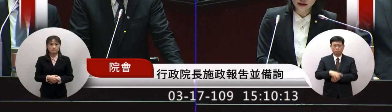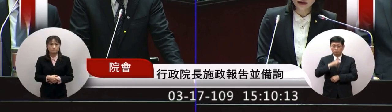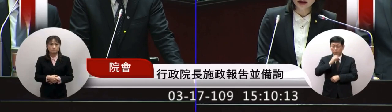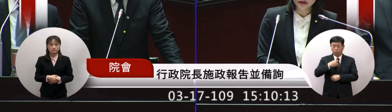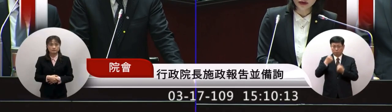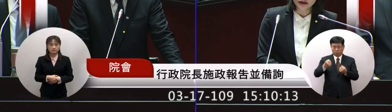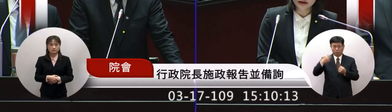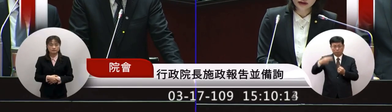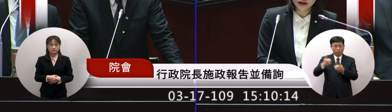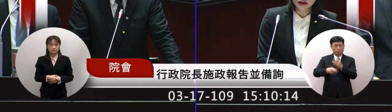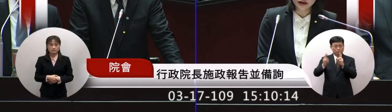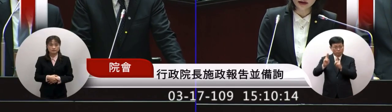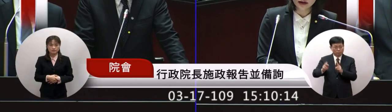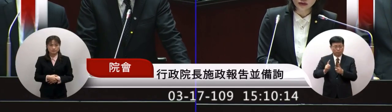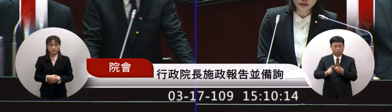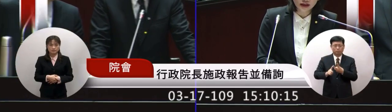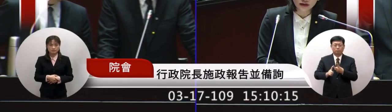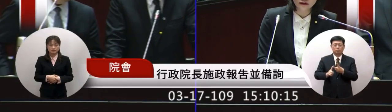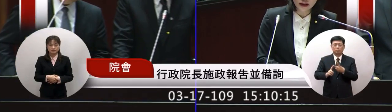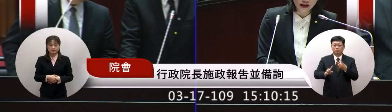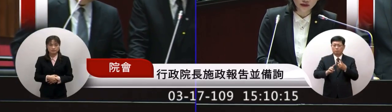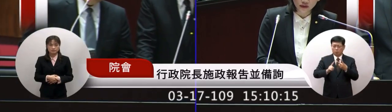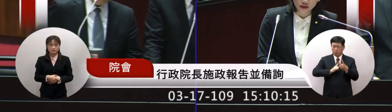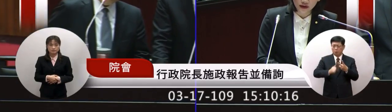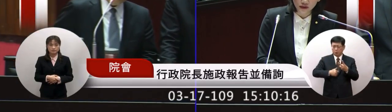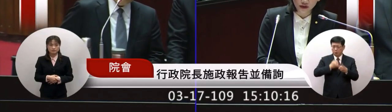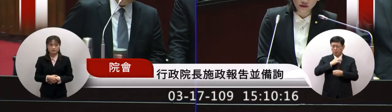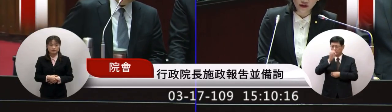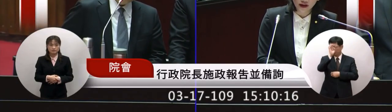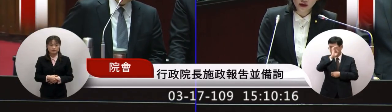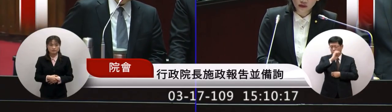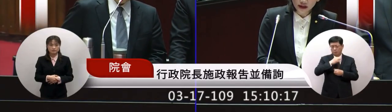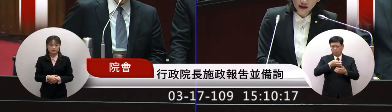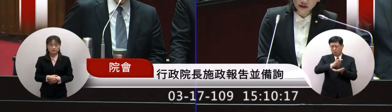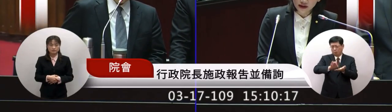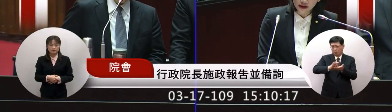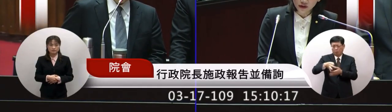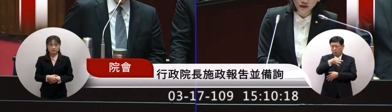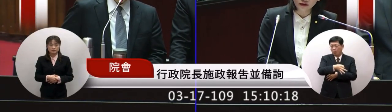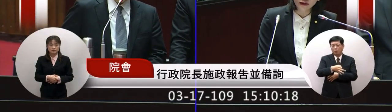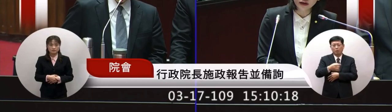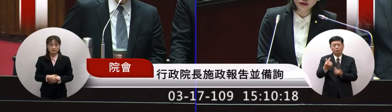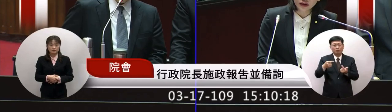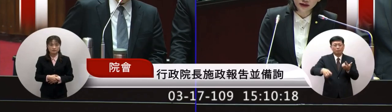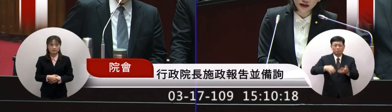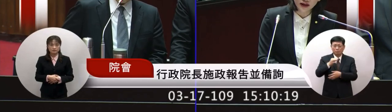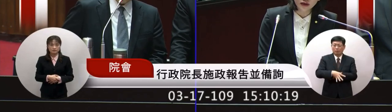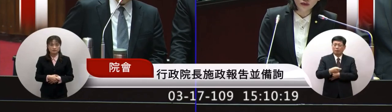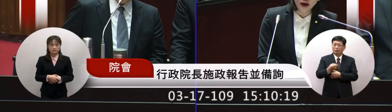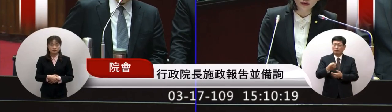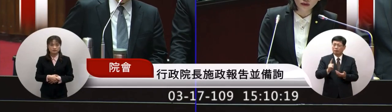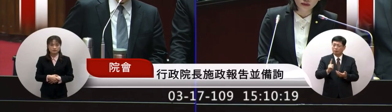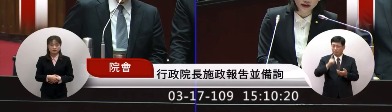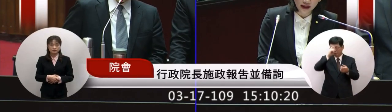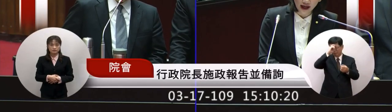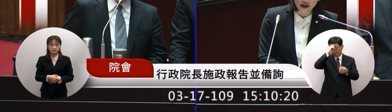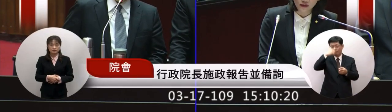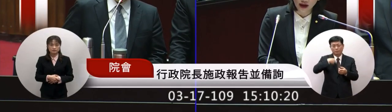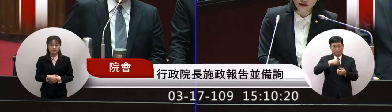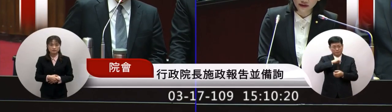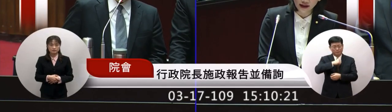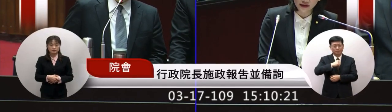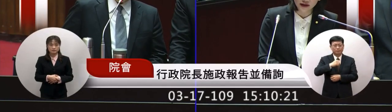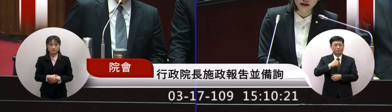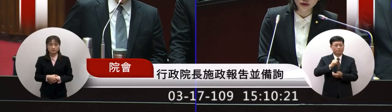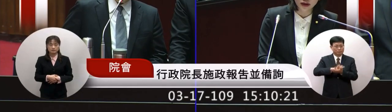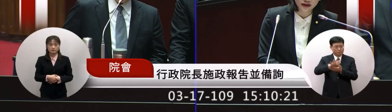个再生能源，甚至我们缴了非常多的学费，我们缴这些学费就是希望我们台